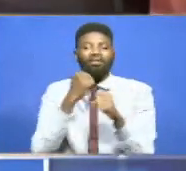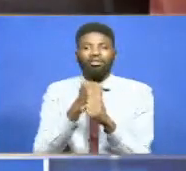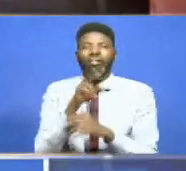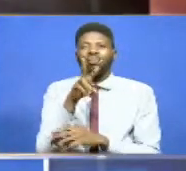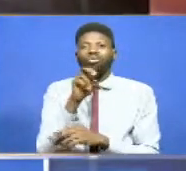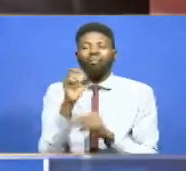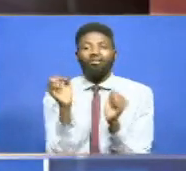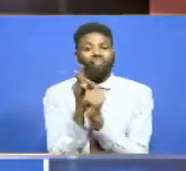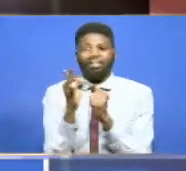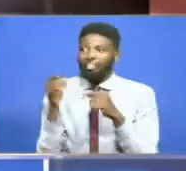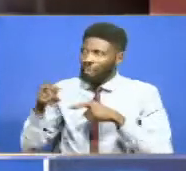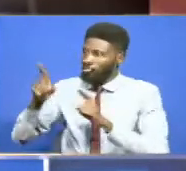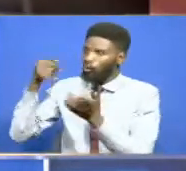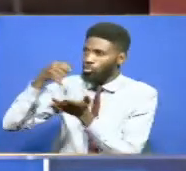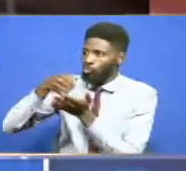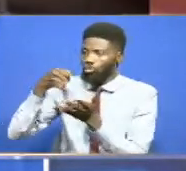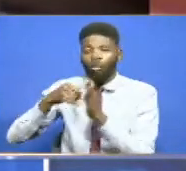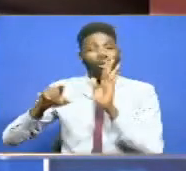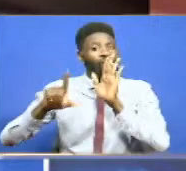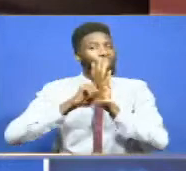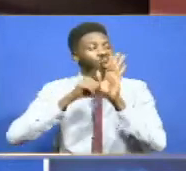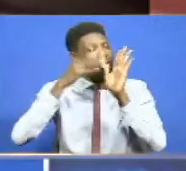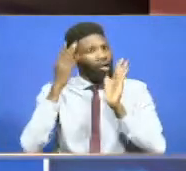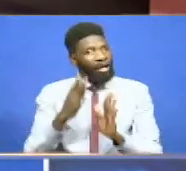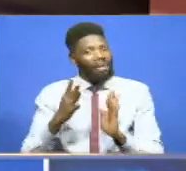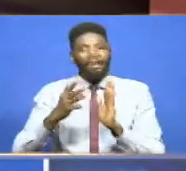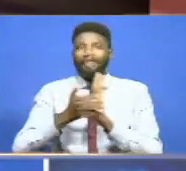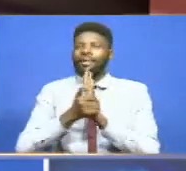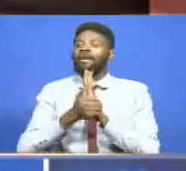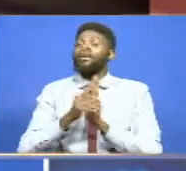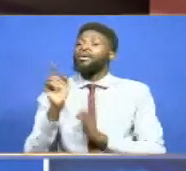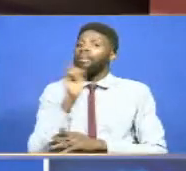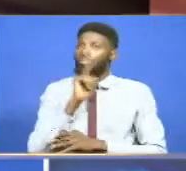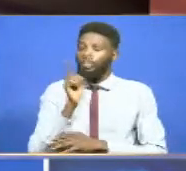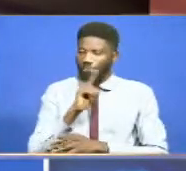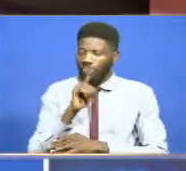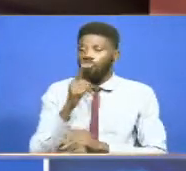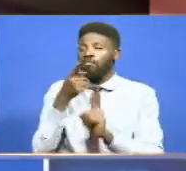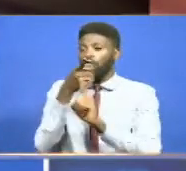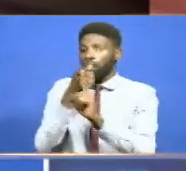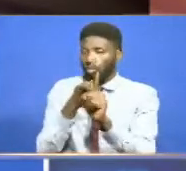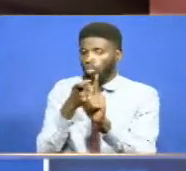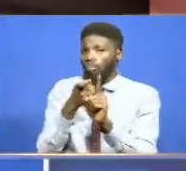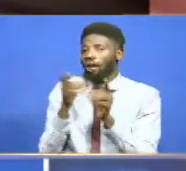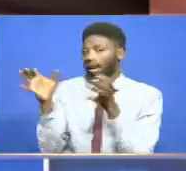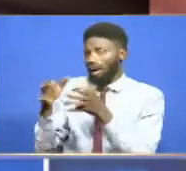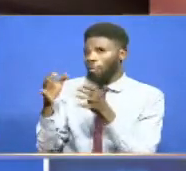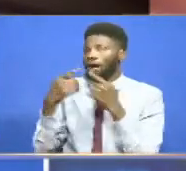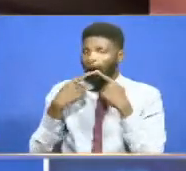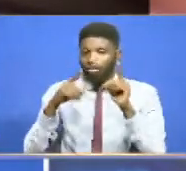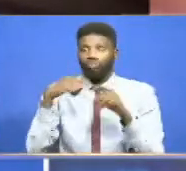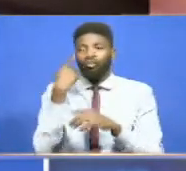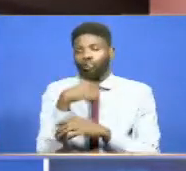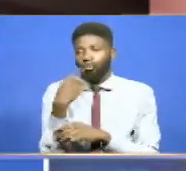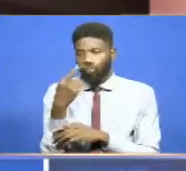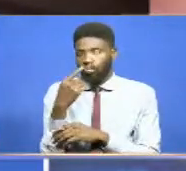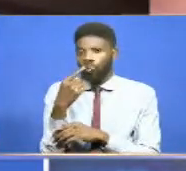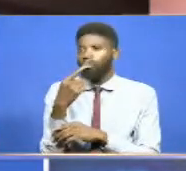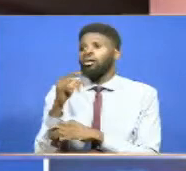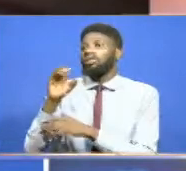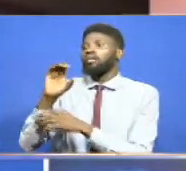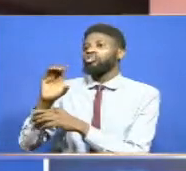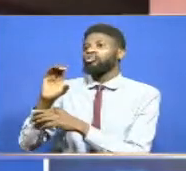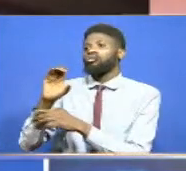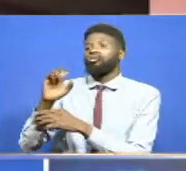kuwa miongoni mwa wanasheria wenye tajriba kubwa na kampuni ya utafiti wa kimataifa kuhusu wanasheria Chambers